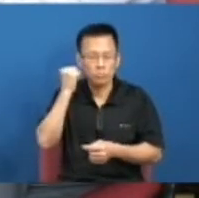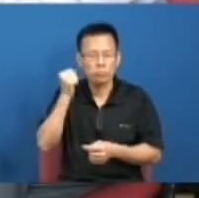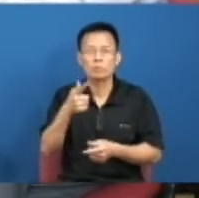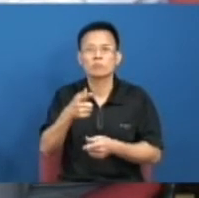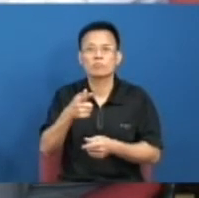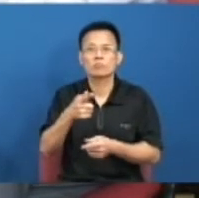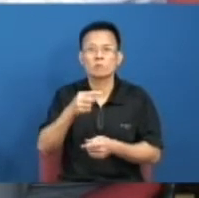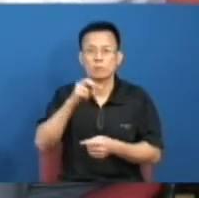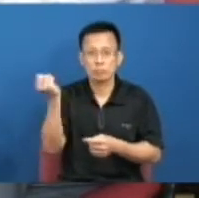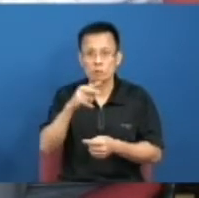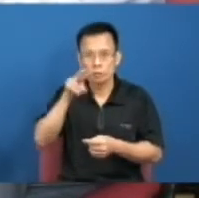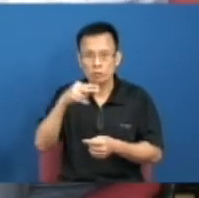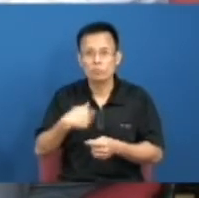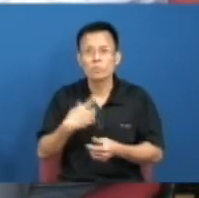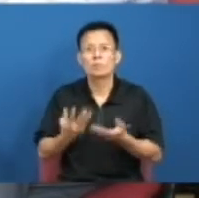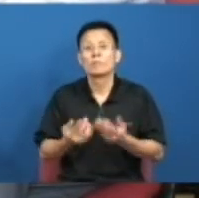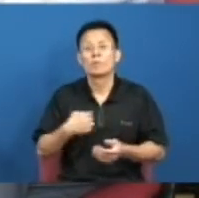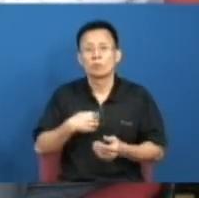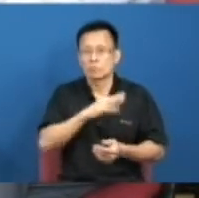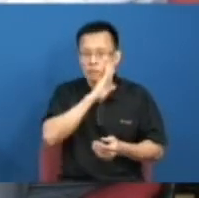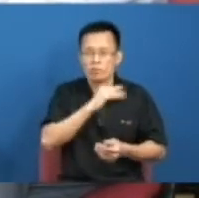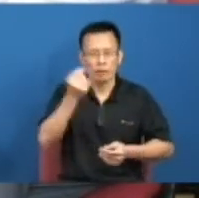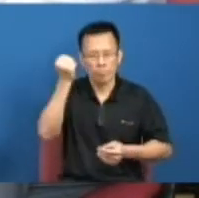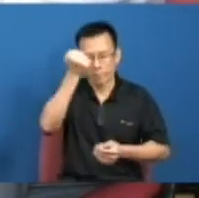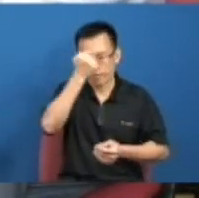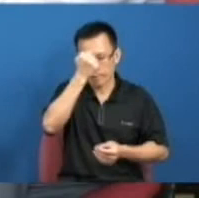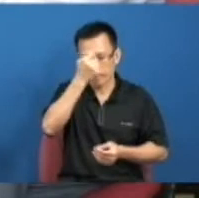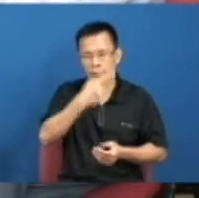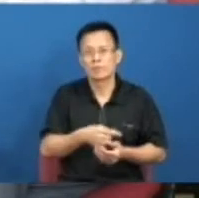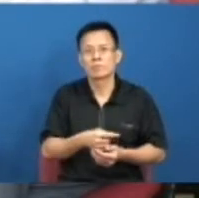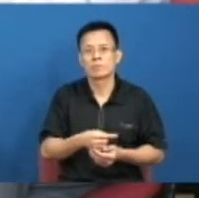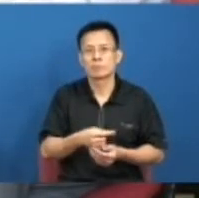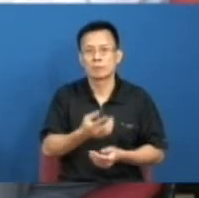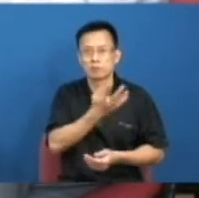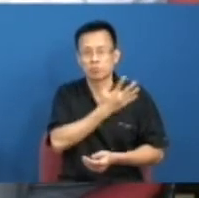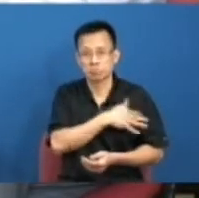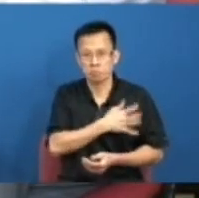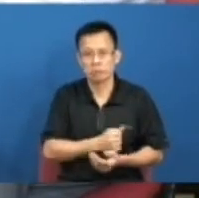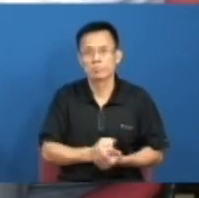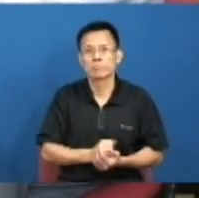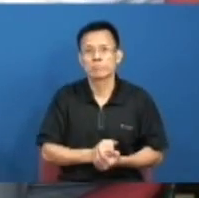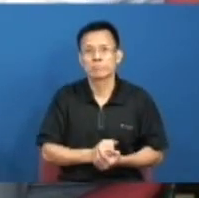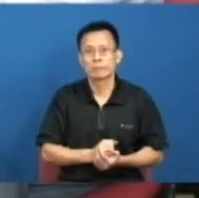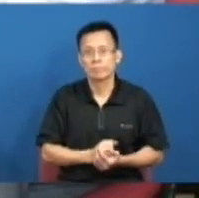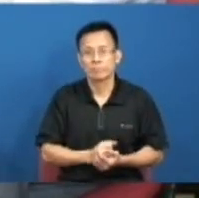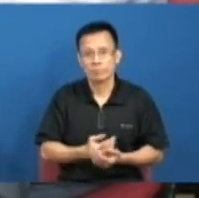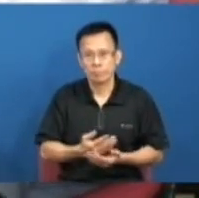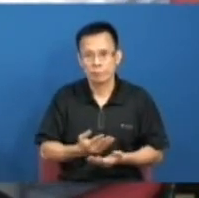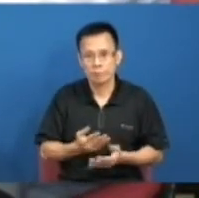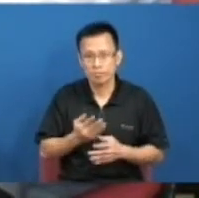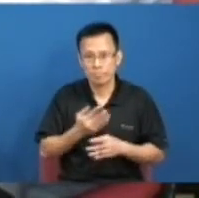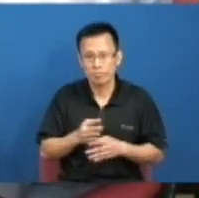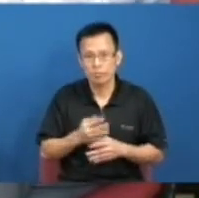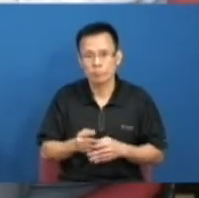令到你個住户怕咗啦，怕咗煩啦，都唔需要你嘅， 係咪？呢個所以